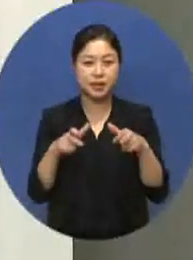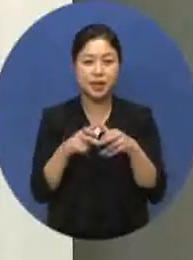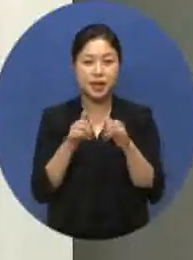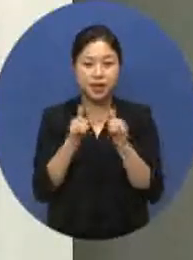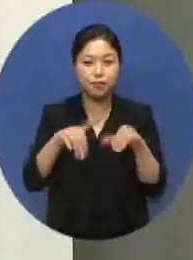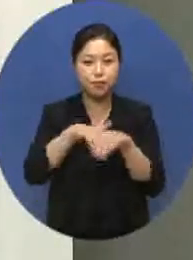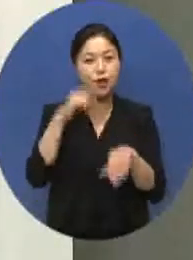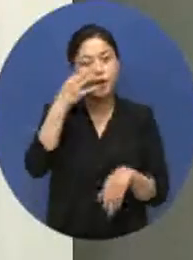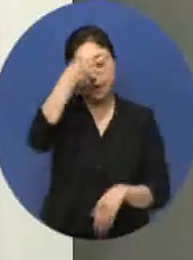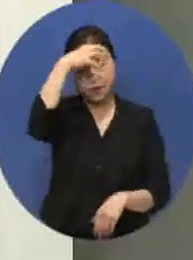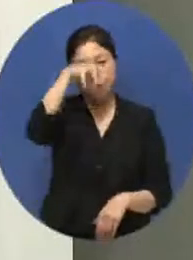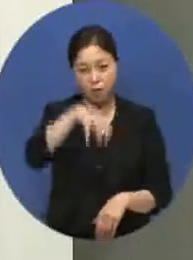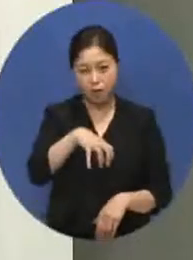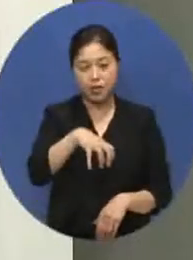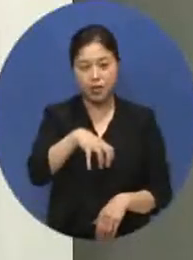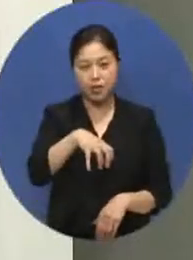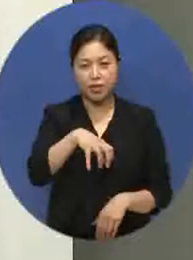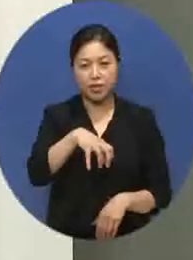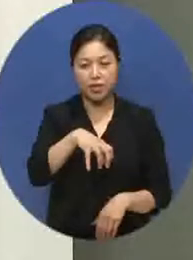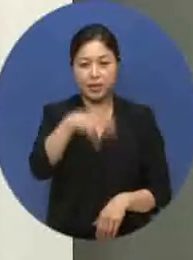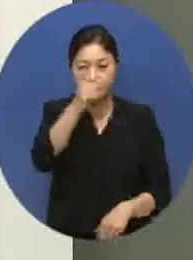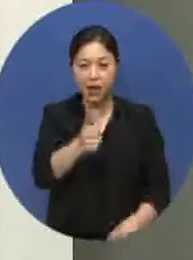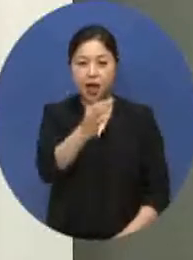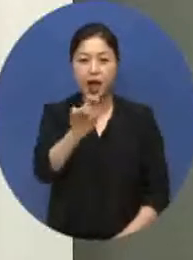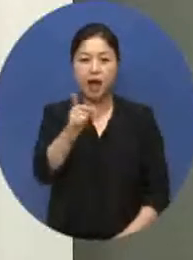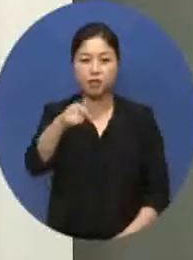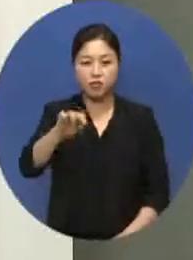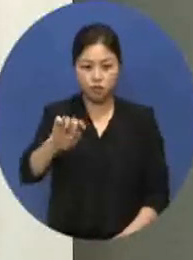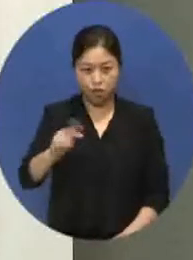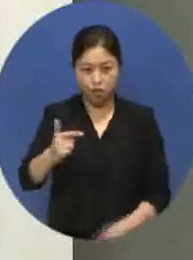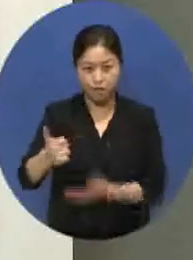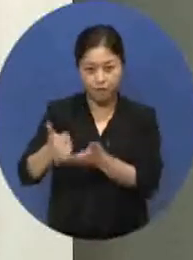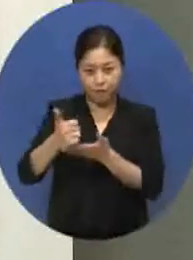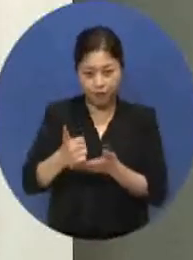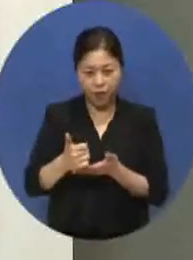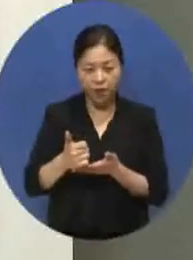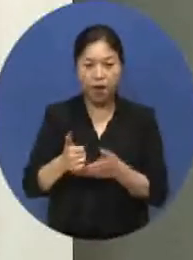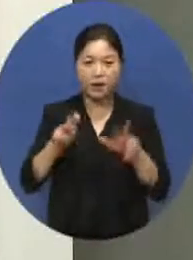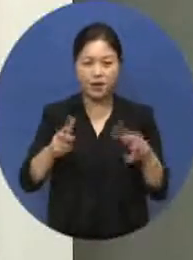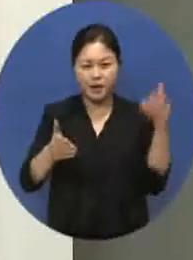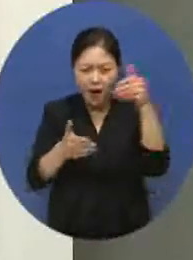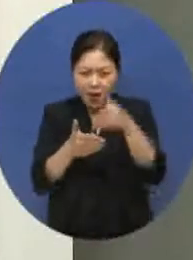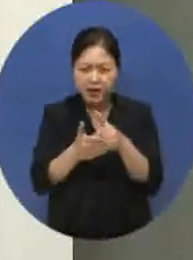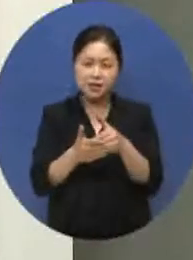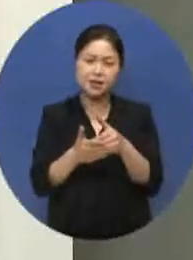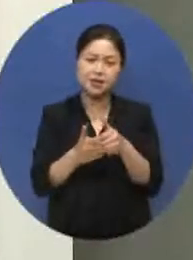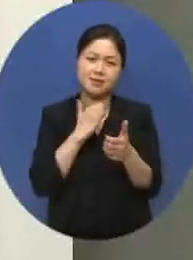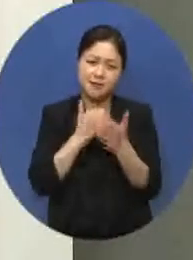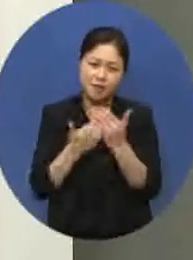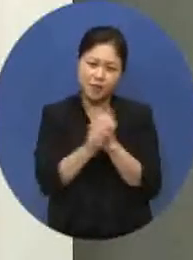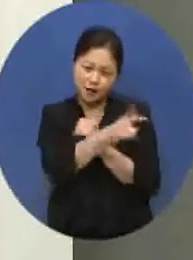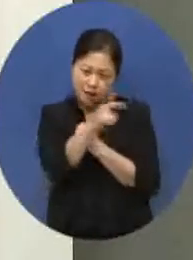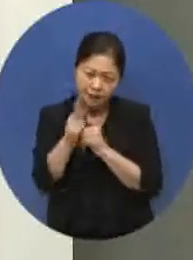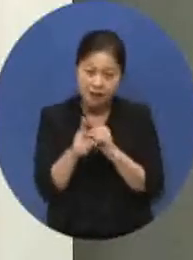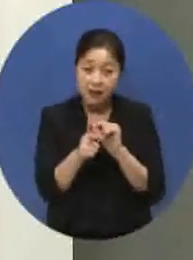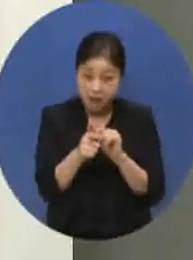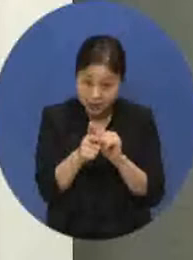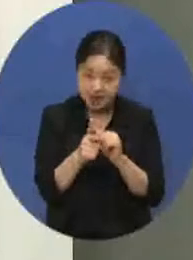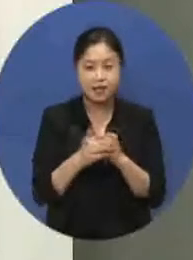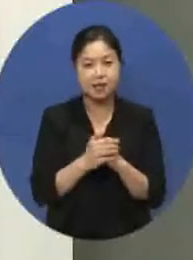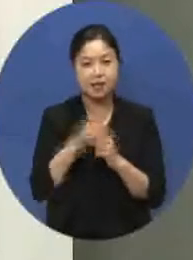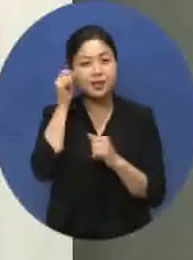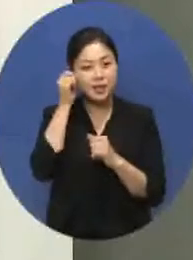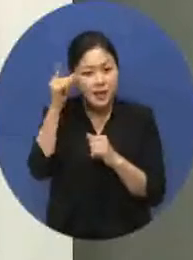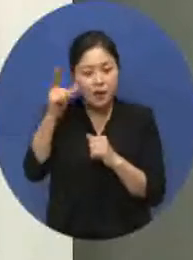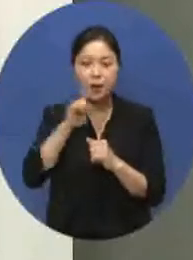한국문화예술원 안중원 회장을 모시고 그동안에 겪었던 많은 일 중에 지혜로운 말씀